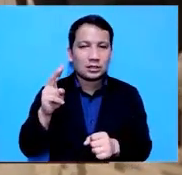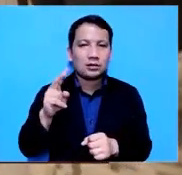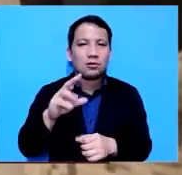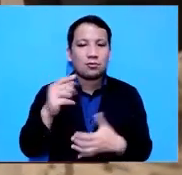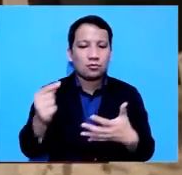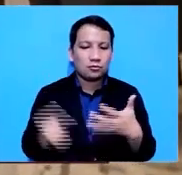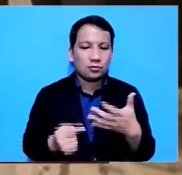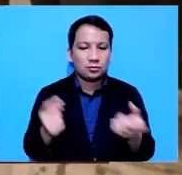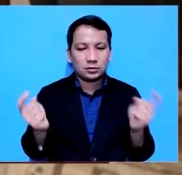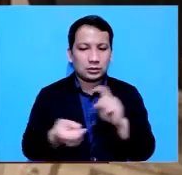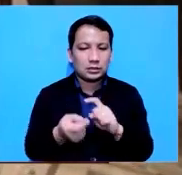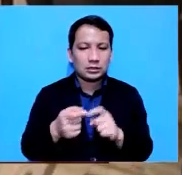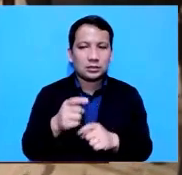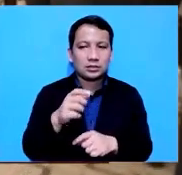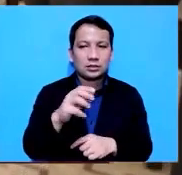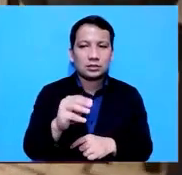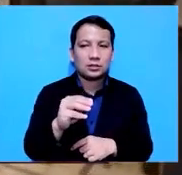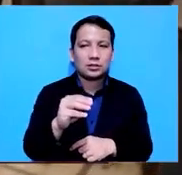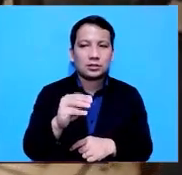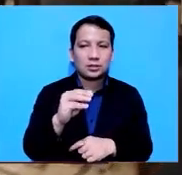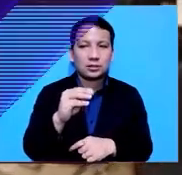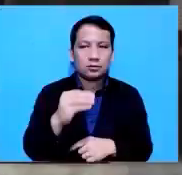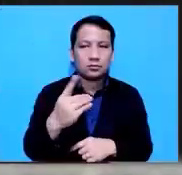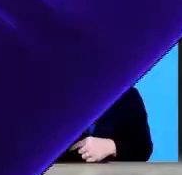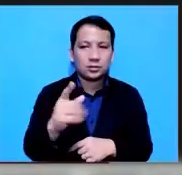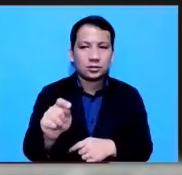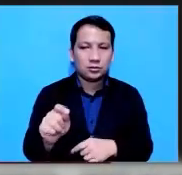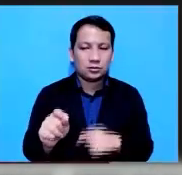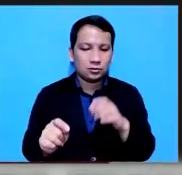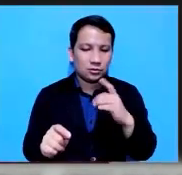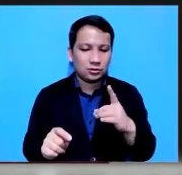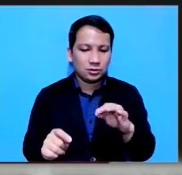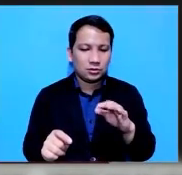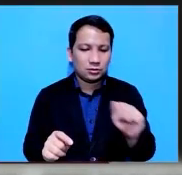sa MDT o sa VFA.